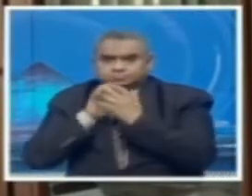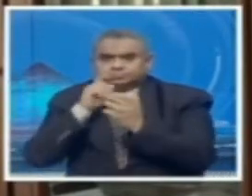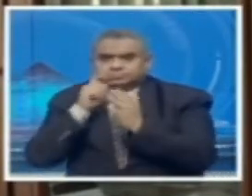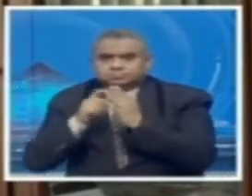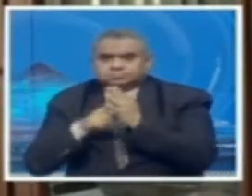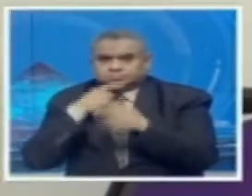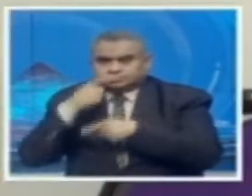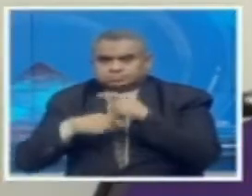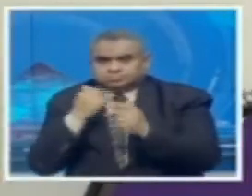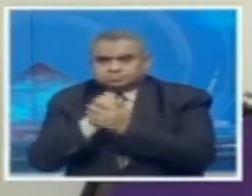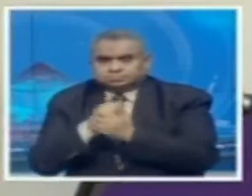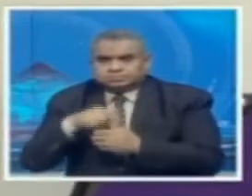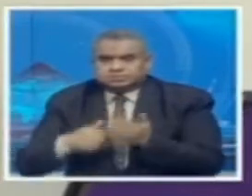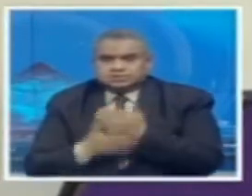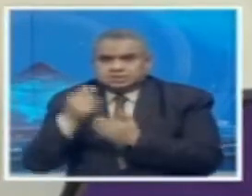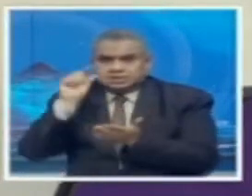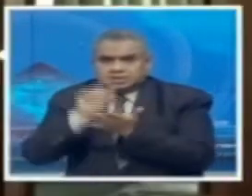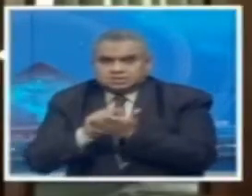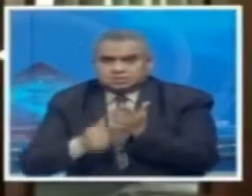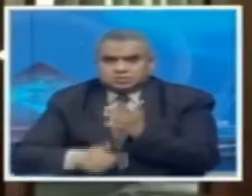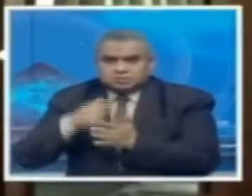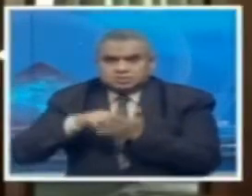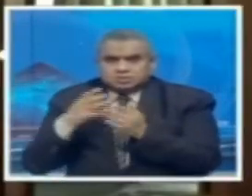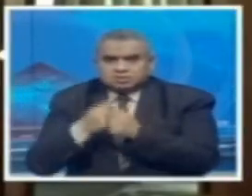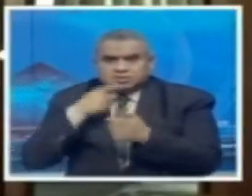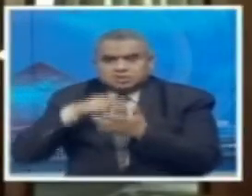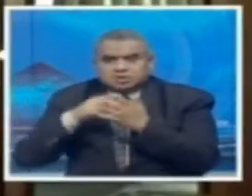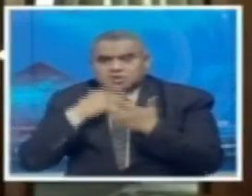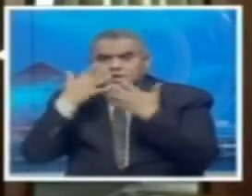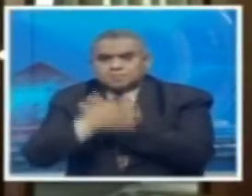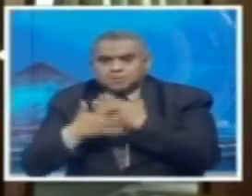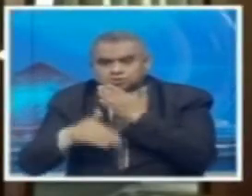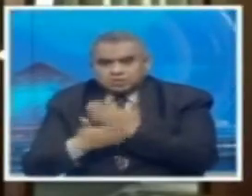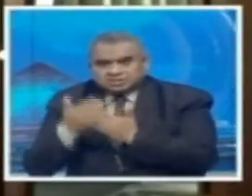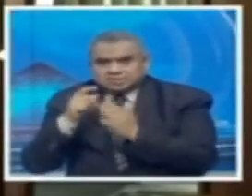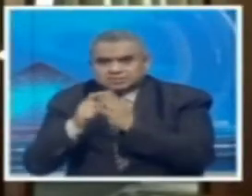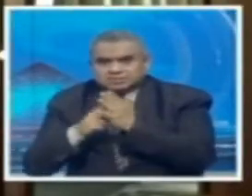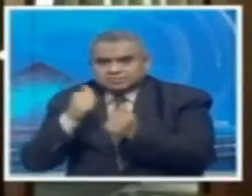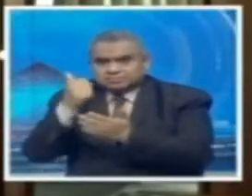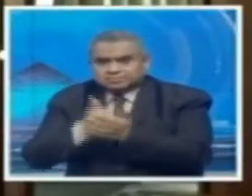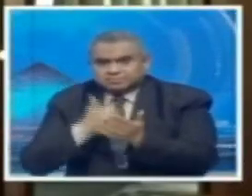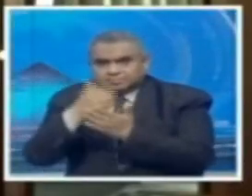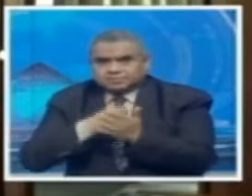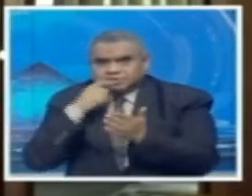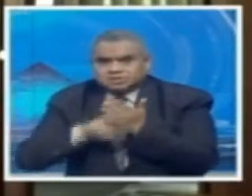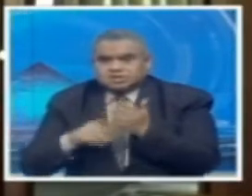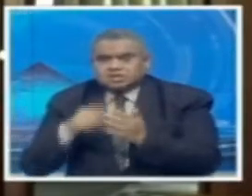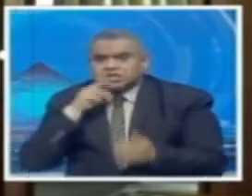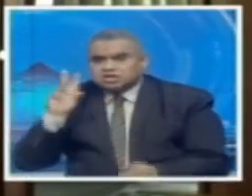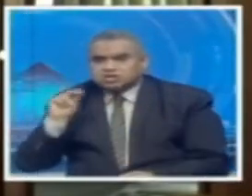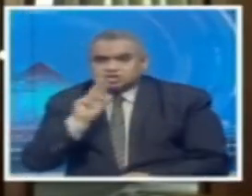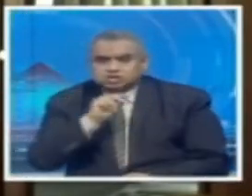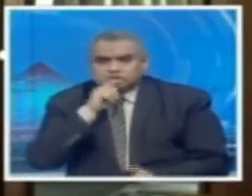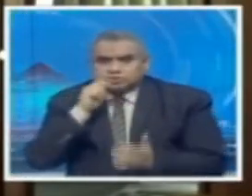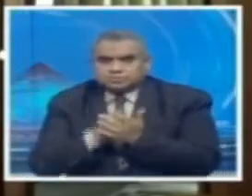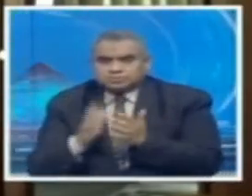باذن الله. دوله بتهتم بالمنشات الصغيره والمتوسطه ومتناهيه الصغر، وصدر قانون 152 لسنة 2020 اللي